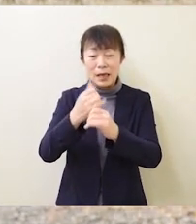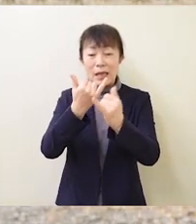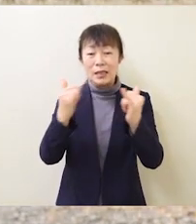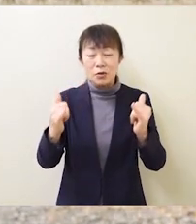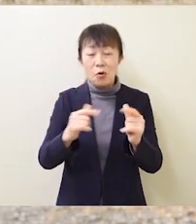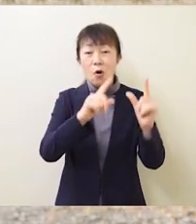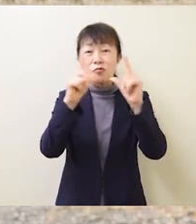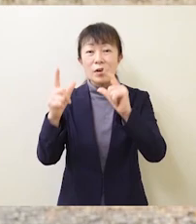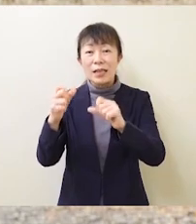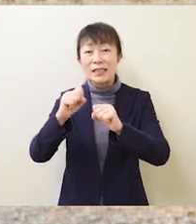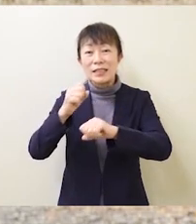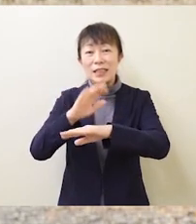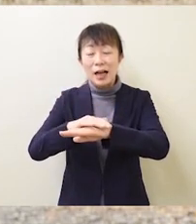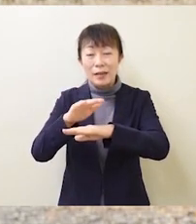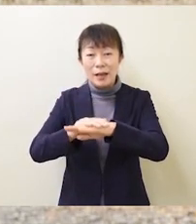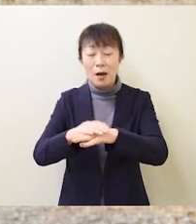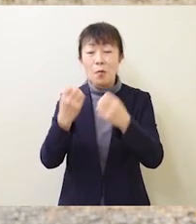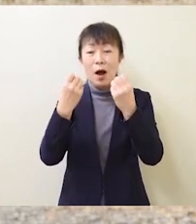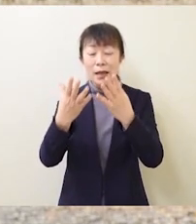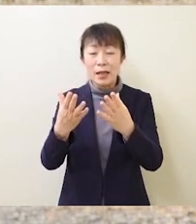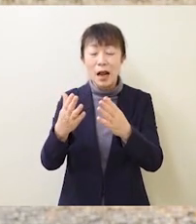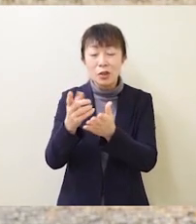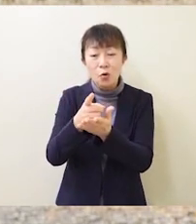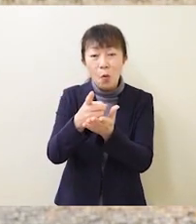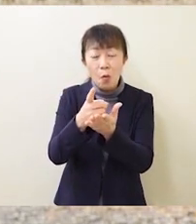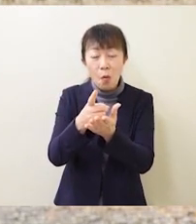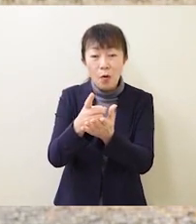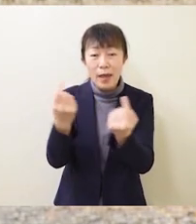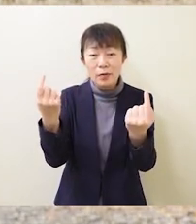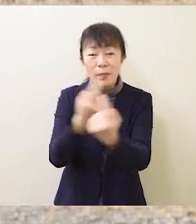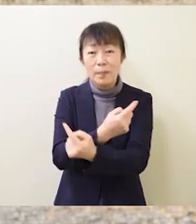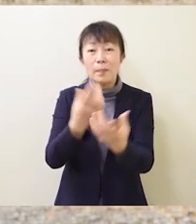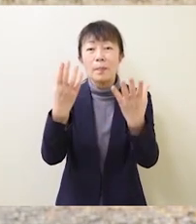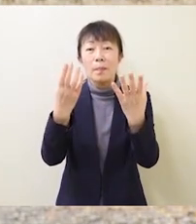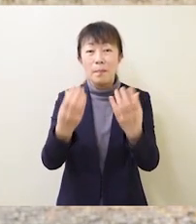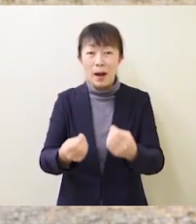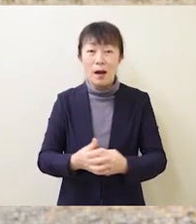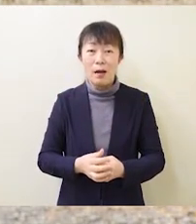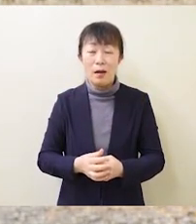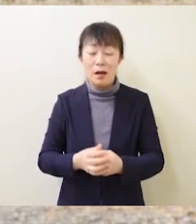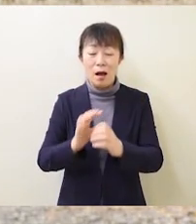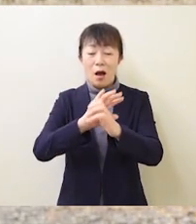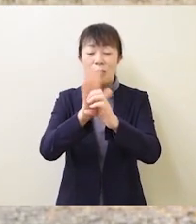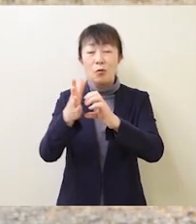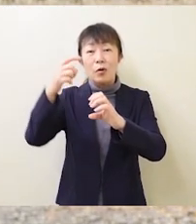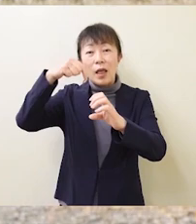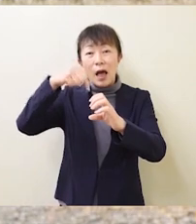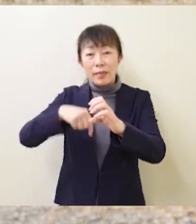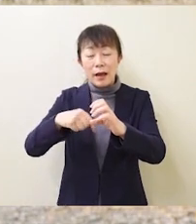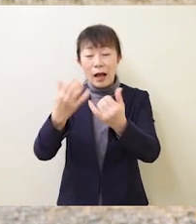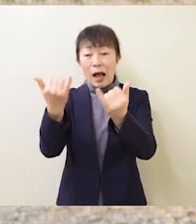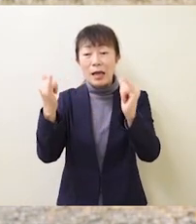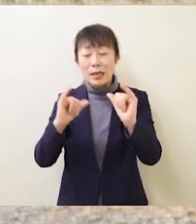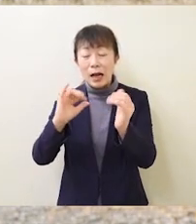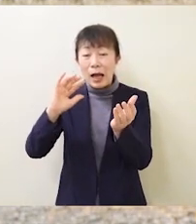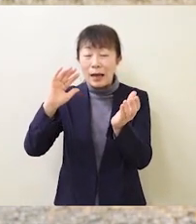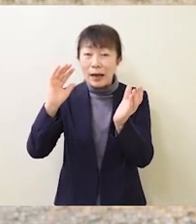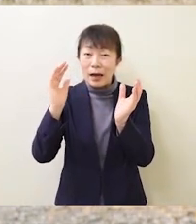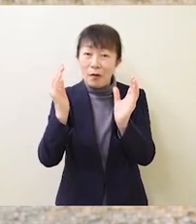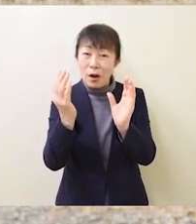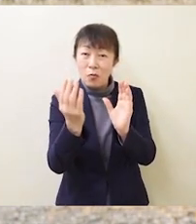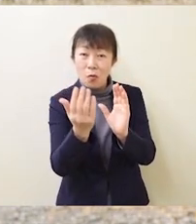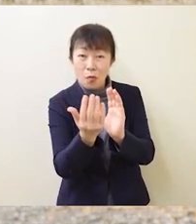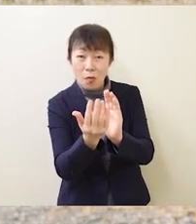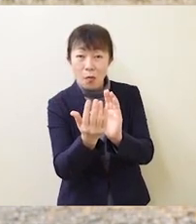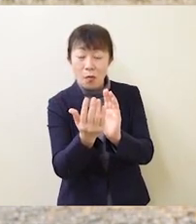らしや生き方も新しい方向へと変化してきました。コロナ禍で世の中が大きく変わろうと